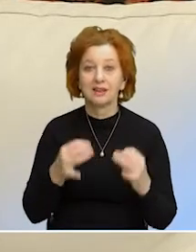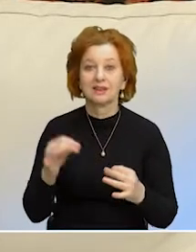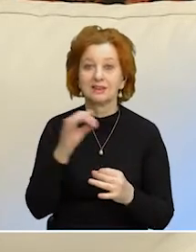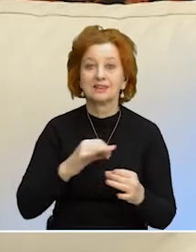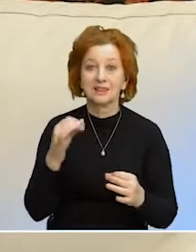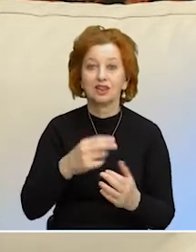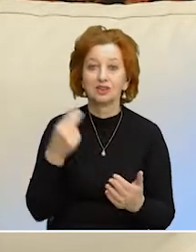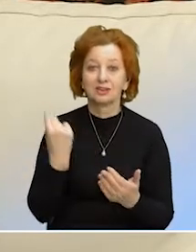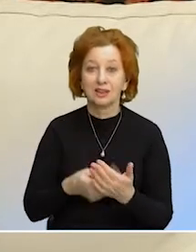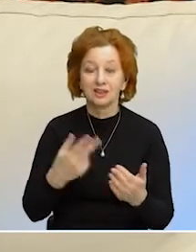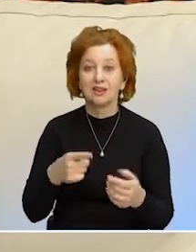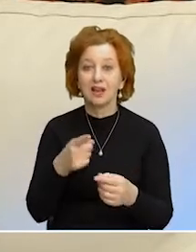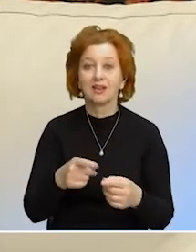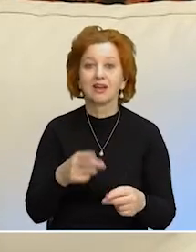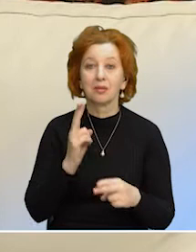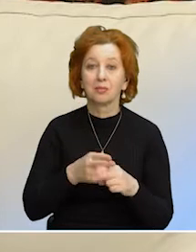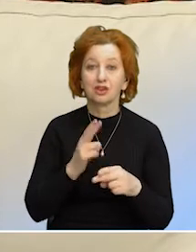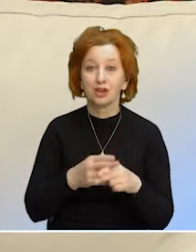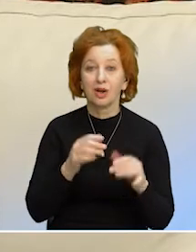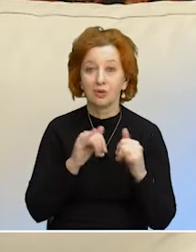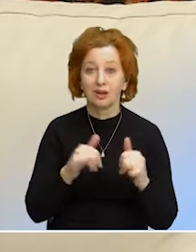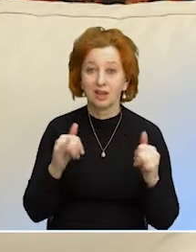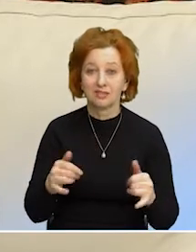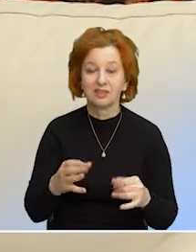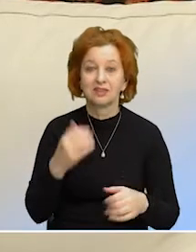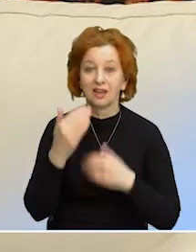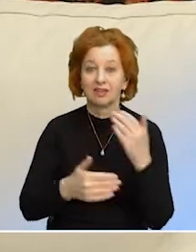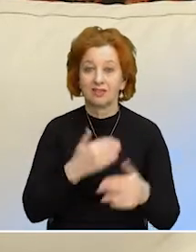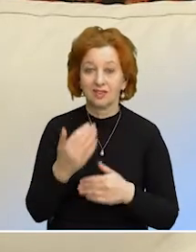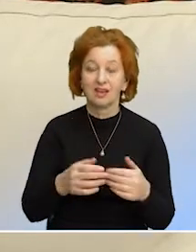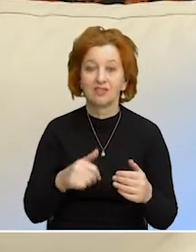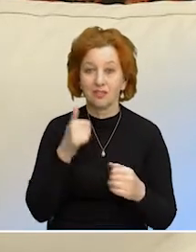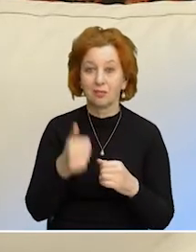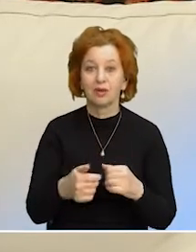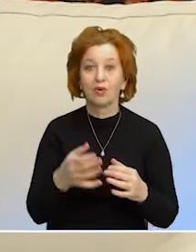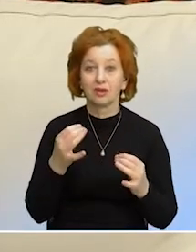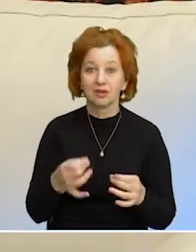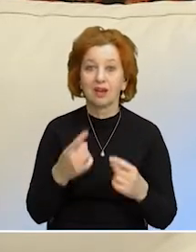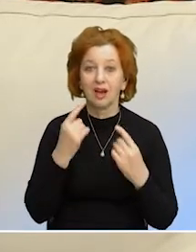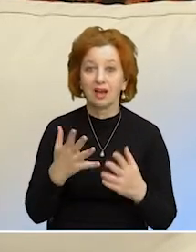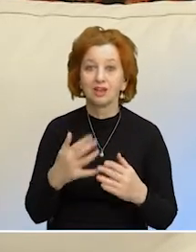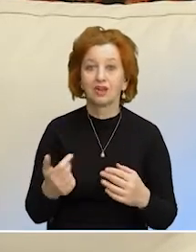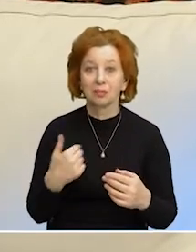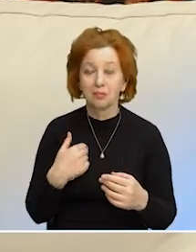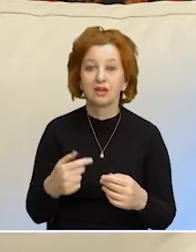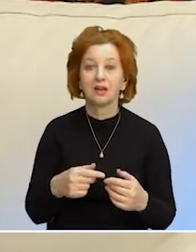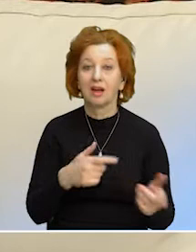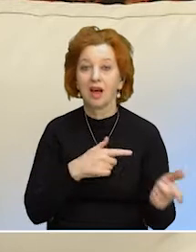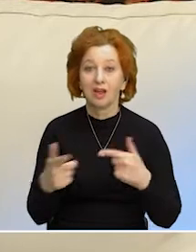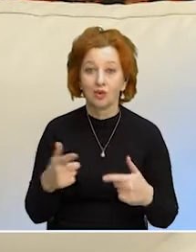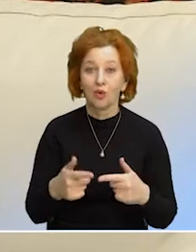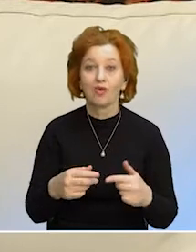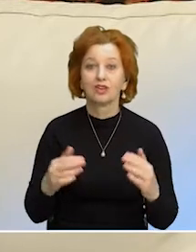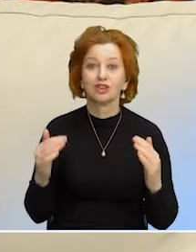представляют историческую ценность, какие здания мешают развитию города, и четко двигаться дальше вперед. Конечно, мы за то, чтобы